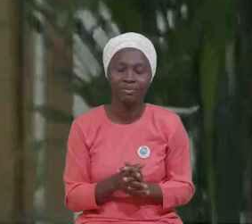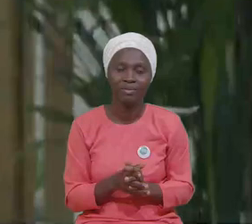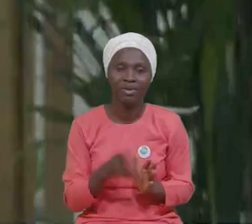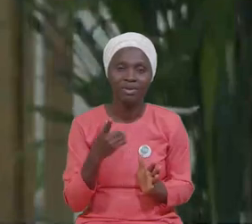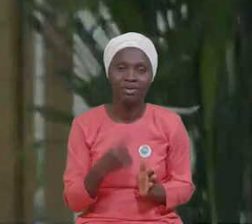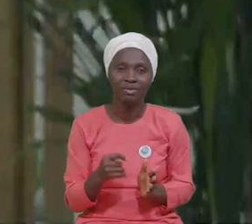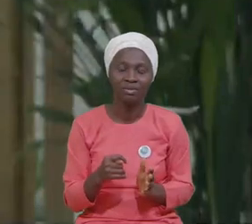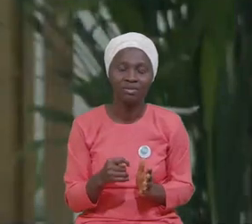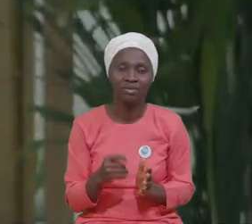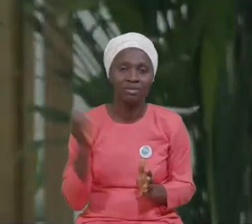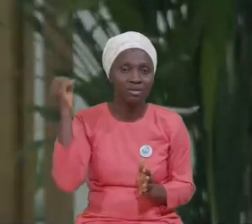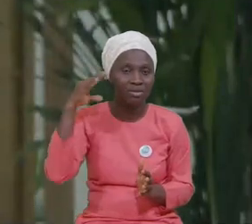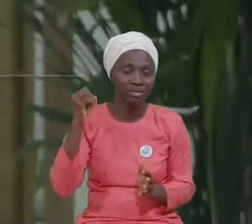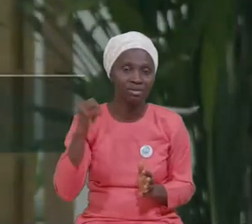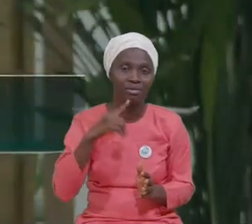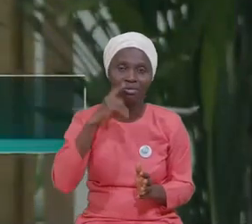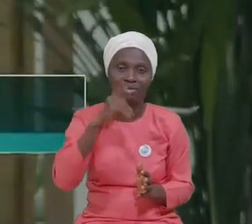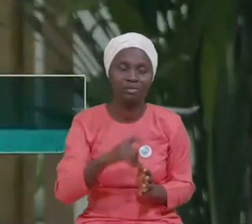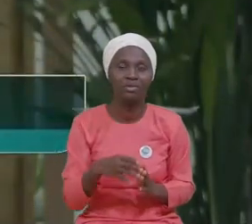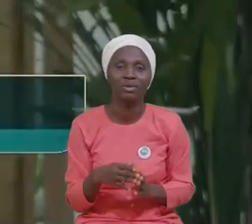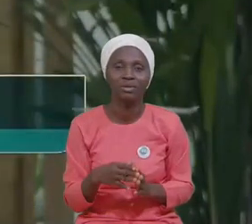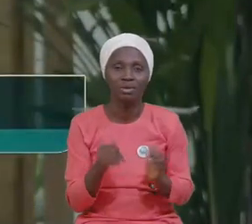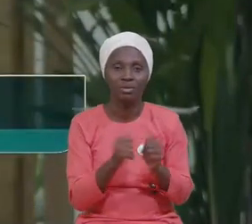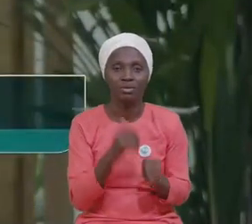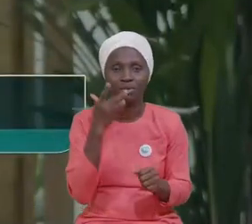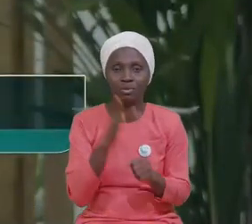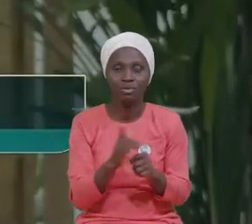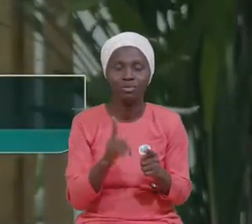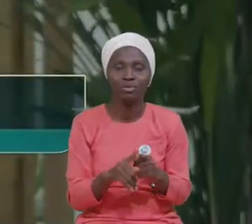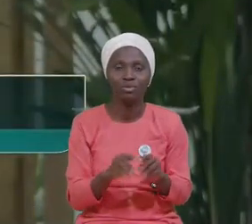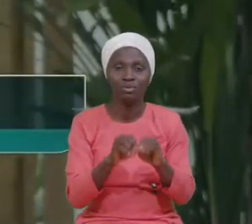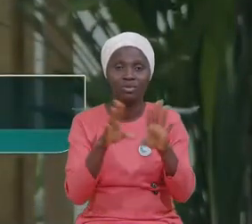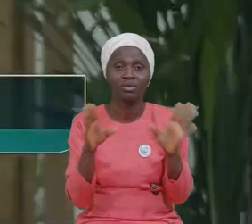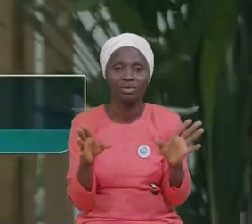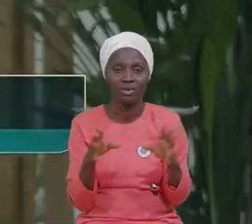Le commandement gracieux avec la promesse de briller.